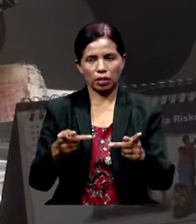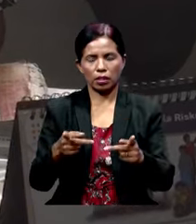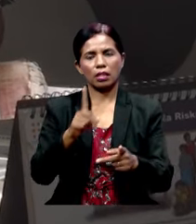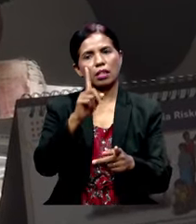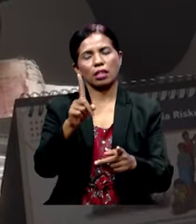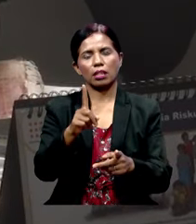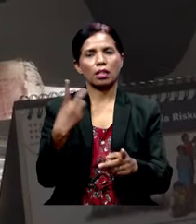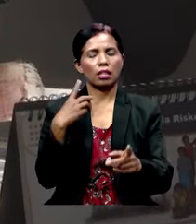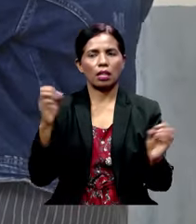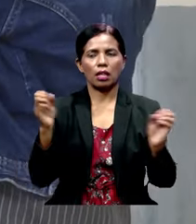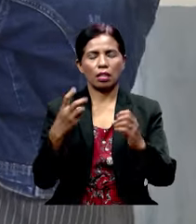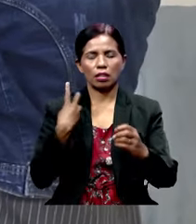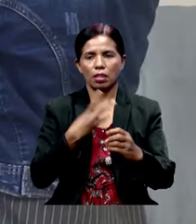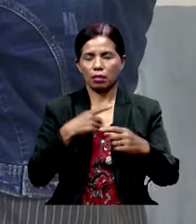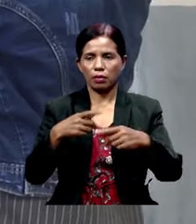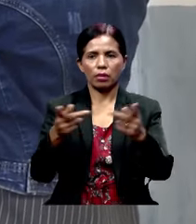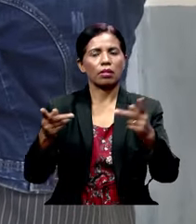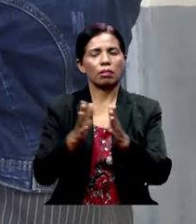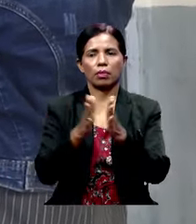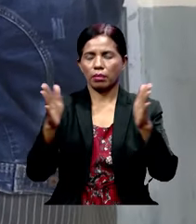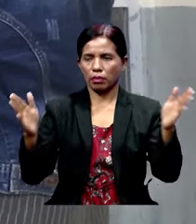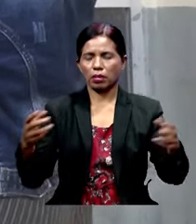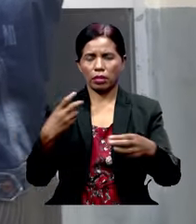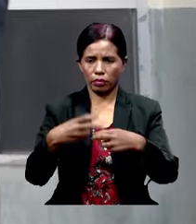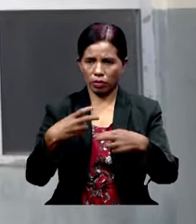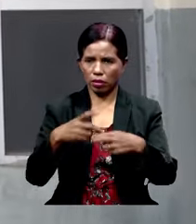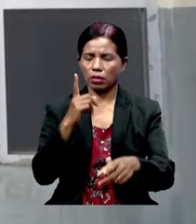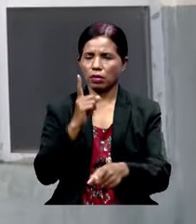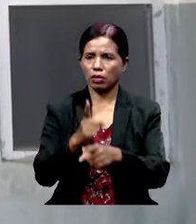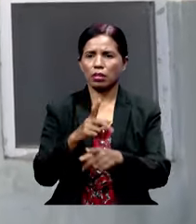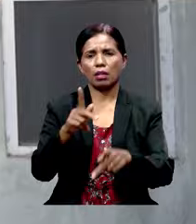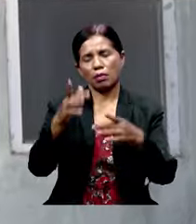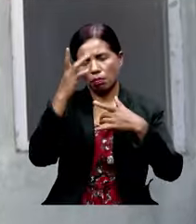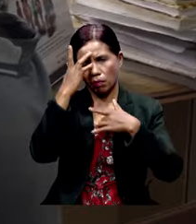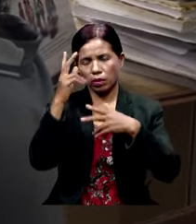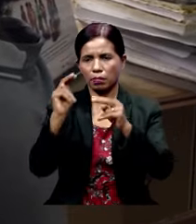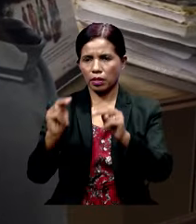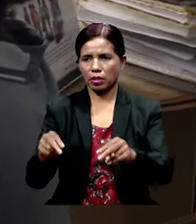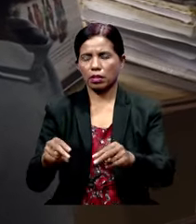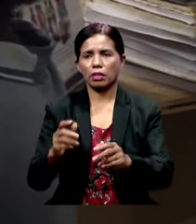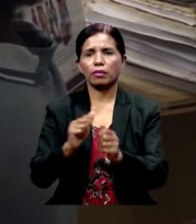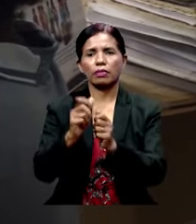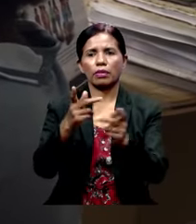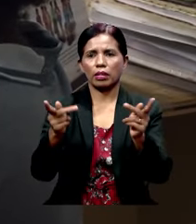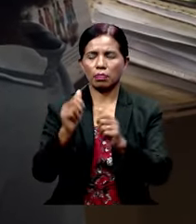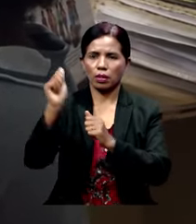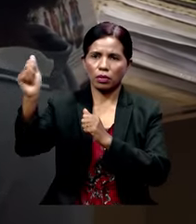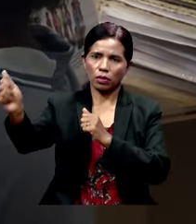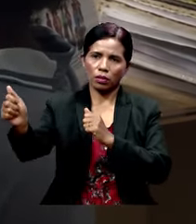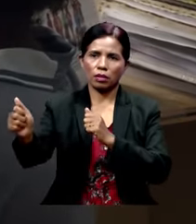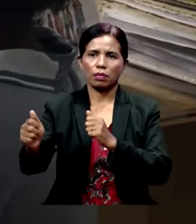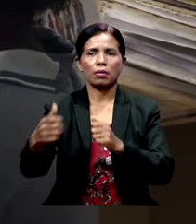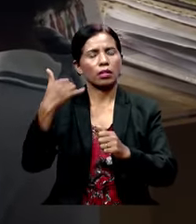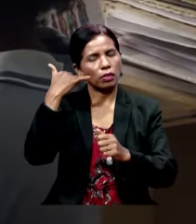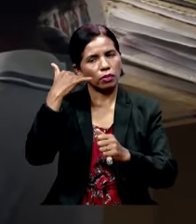Sida larung cobre tambare nebe kelua larung ma difficulta teve kalau paciente necessidade ida area nebe drop ida area nebe drop ma telepon